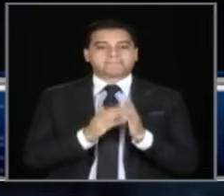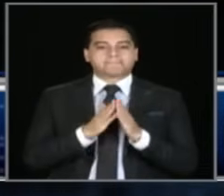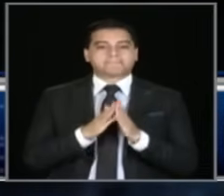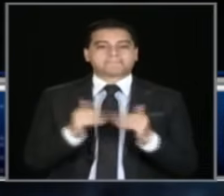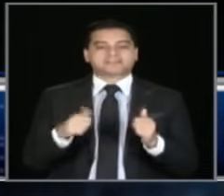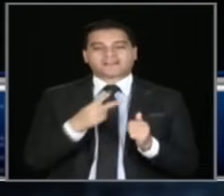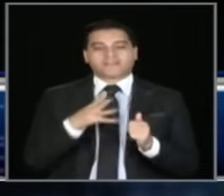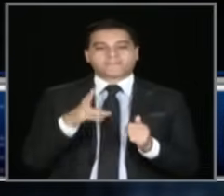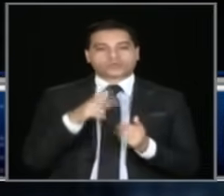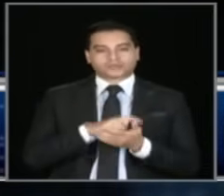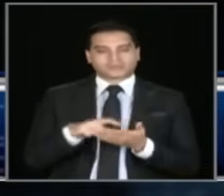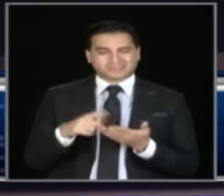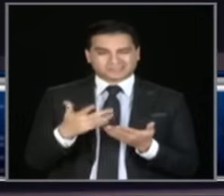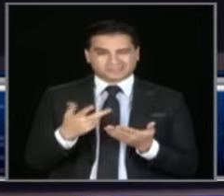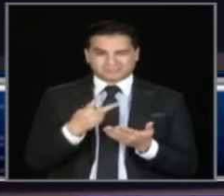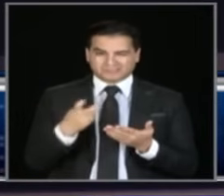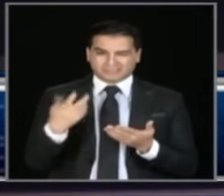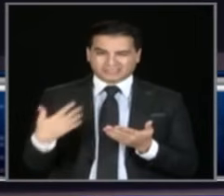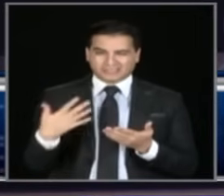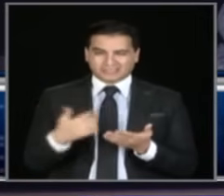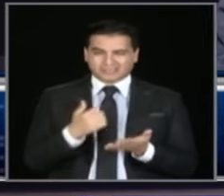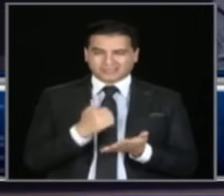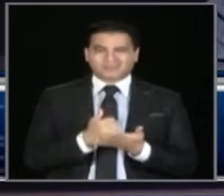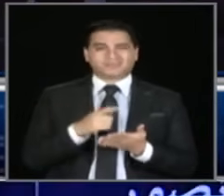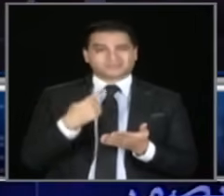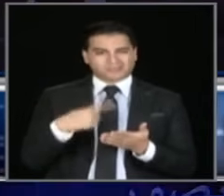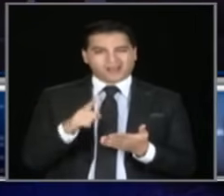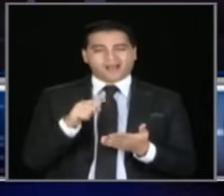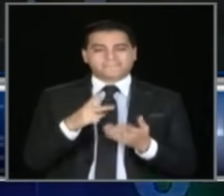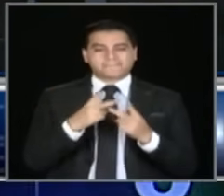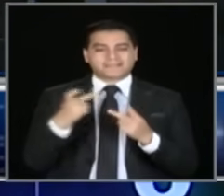2024 يا داليا؟ 200 جنيه. 200 جنيه إجابة صحيحة.